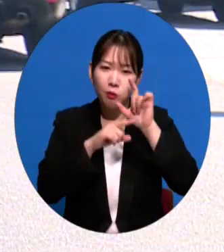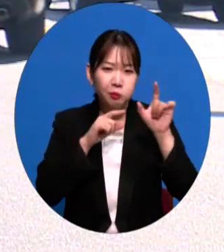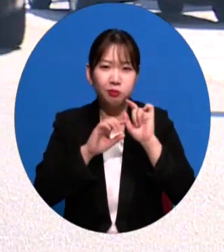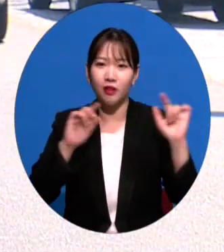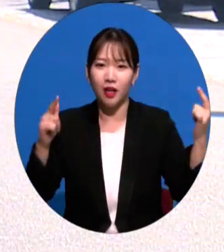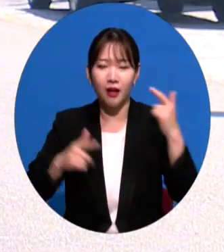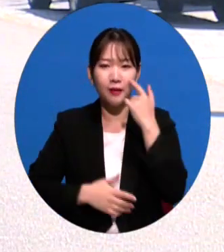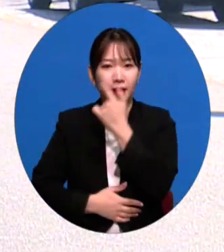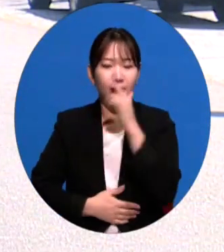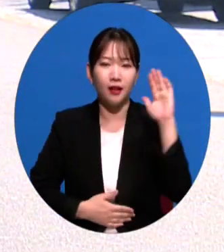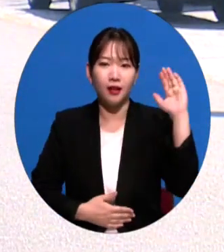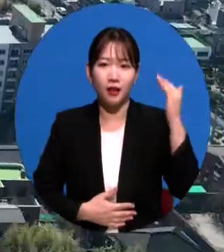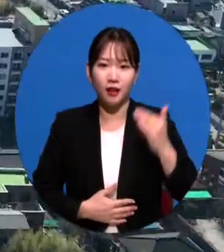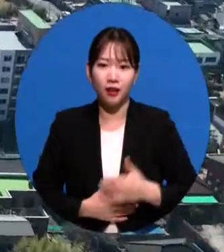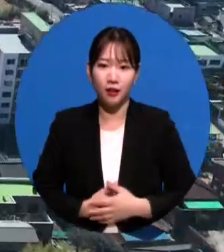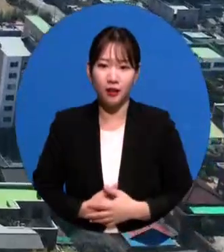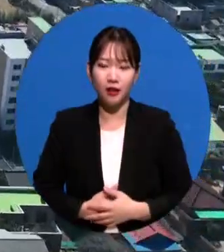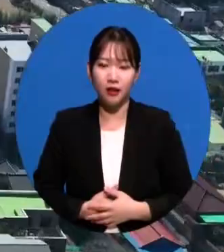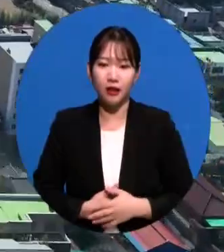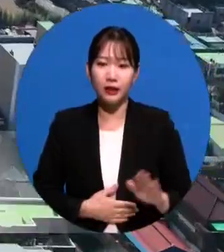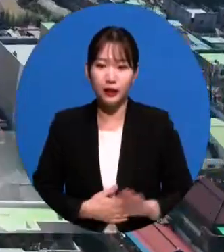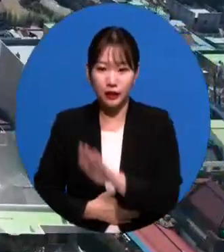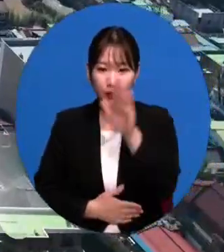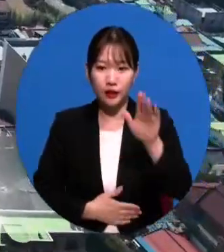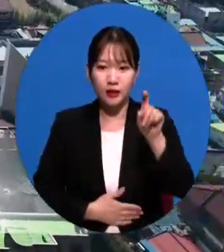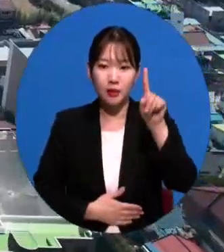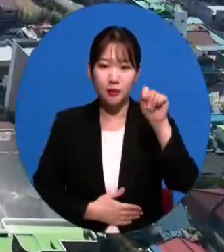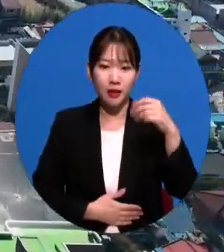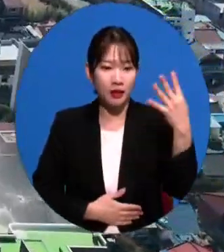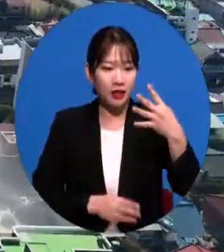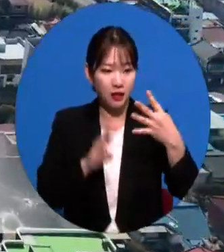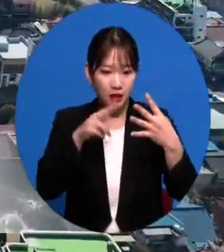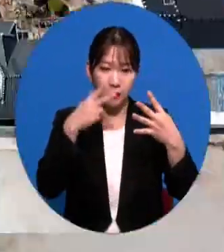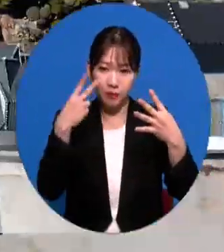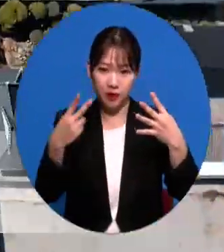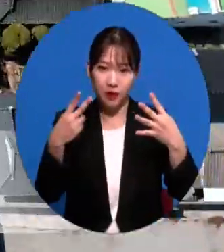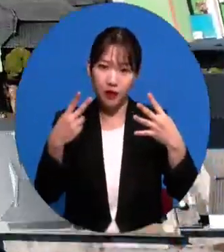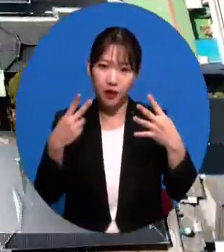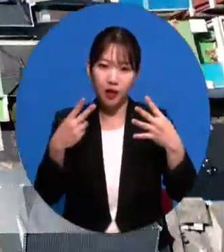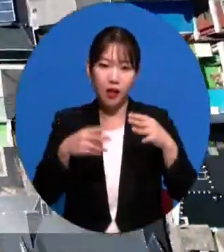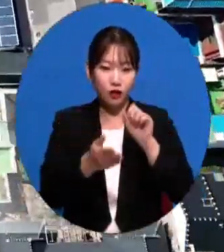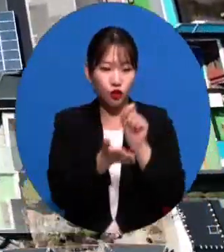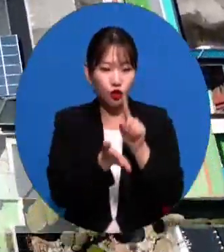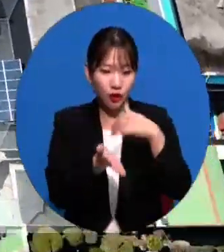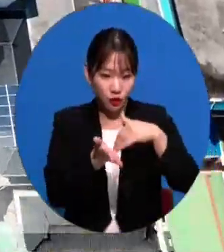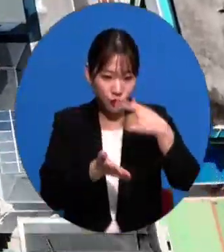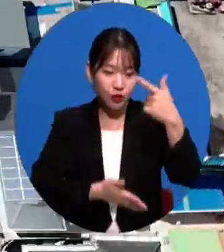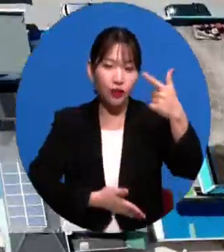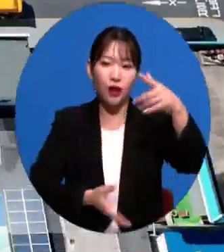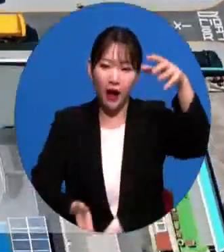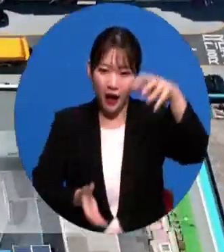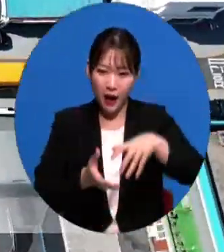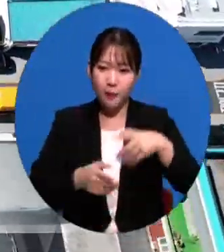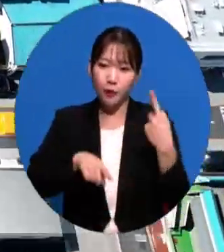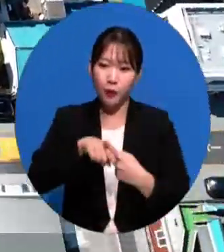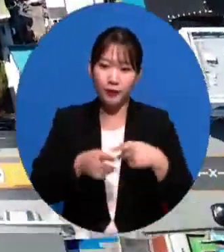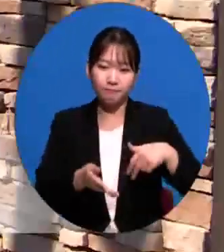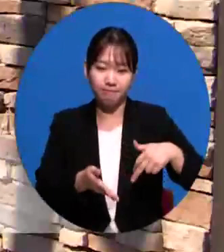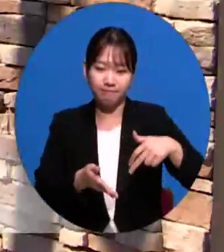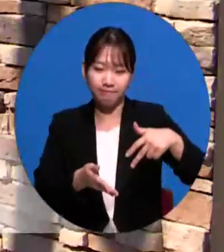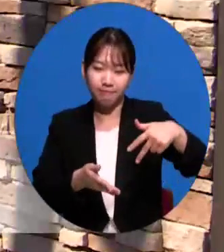않았던 것으로 드러났습니다. 전체 11만 4천여 제곱미터, 축구장 6개를 합한 면적을